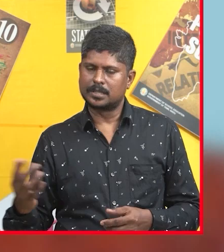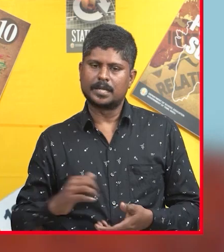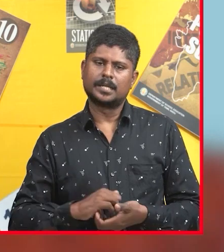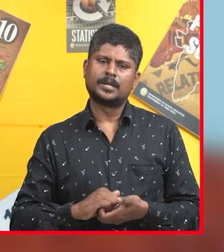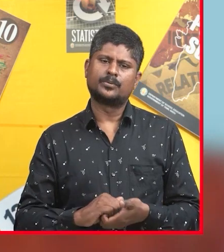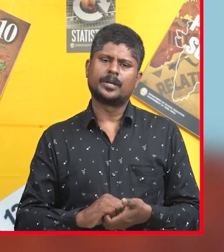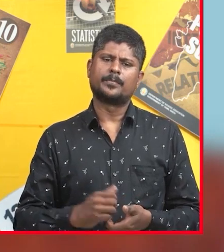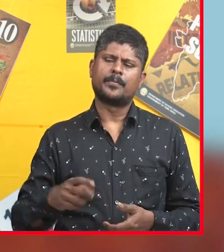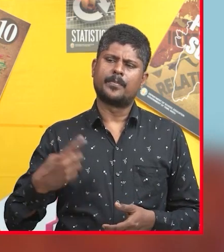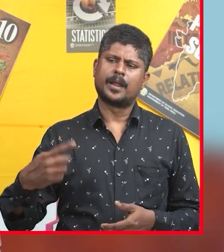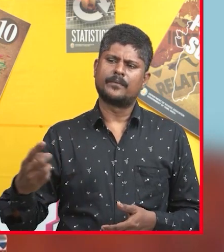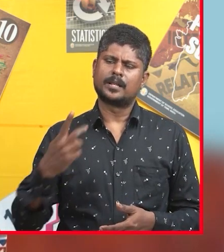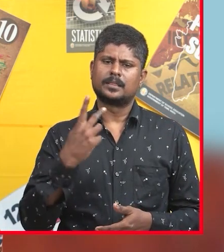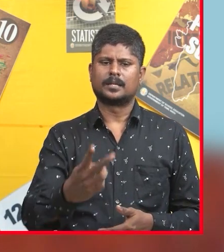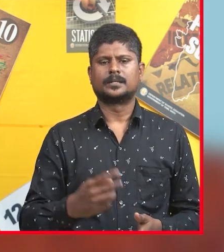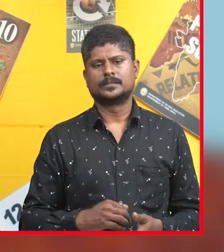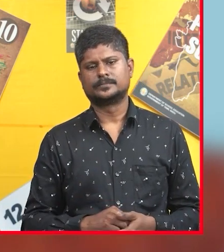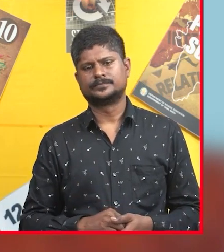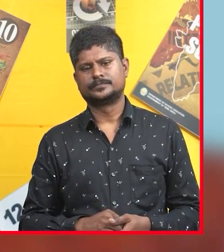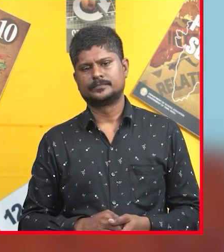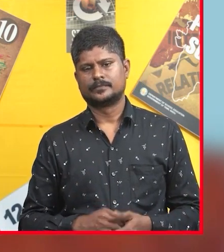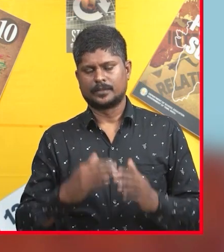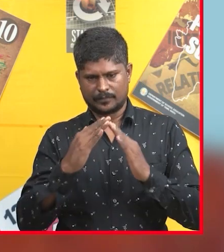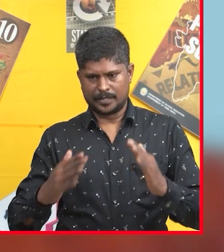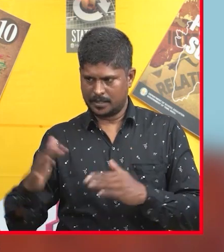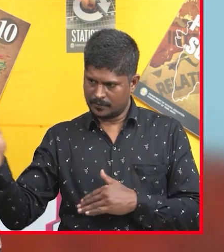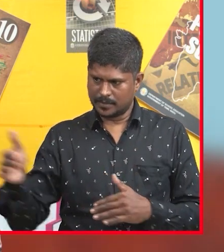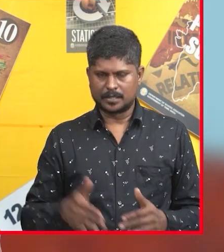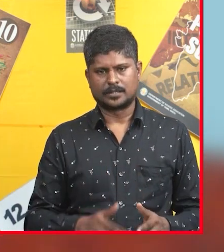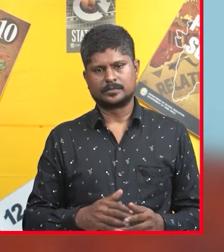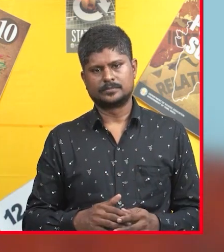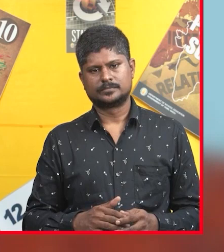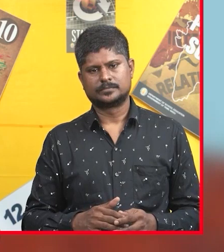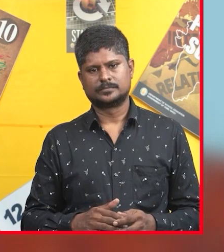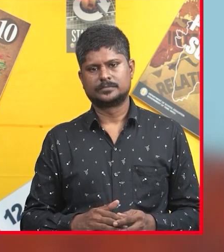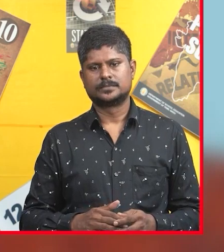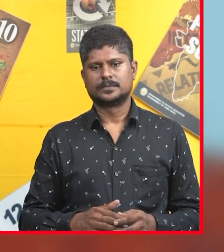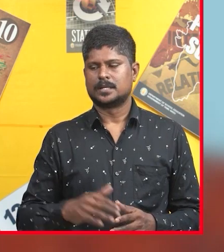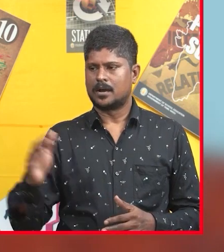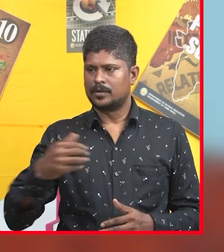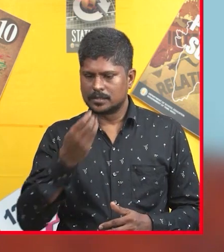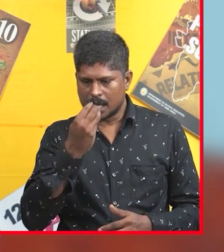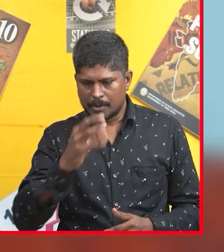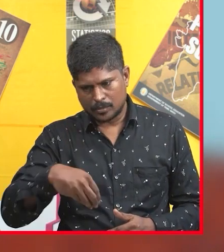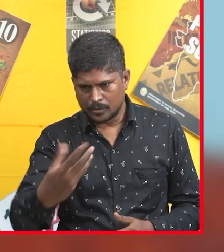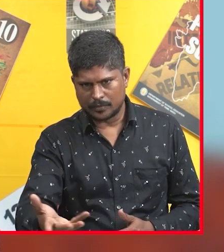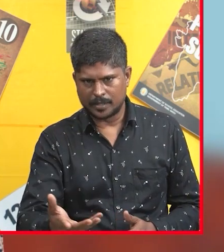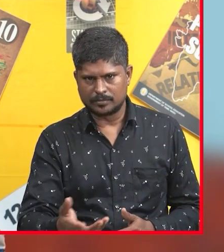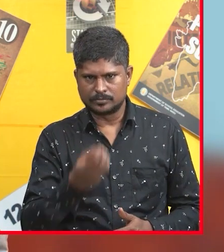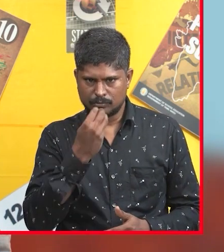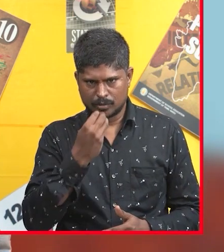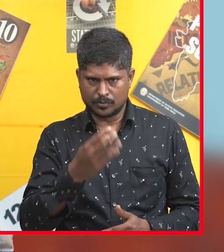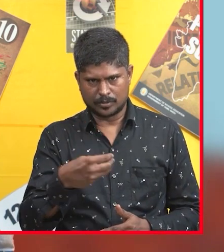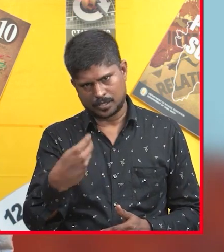இரும்புடை பழவாள் வைத்தனன். வீட்டுக்கு விருந்தினர்கள் வந்துட்டாங்க, அந்த விருந்தினரை உபசரிக்கணும் இல்லையா, அதுக்கு உணவுப்